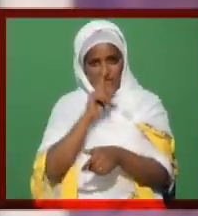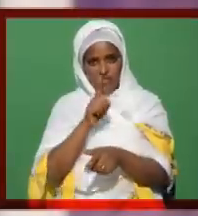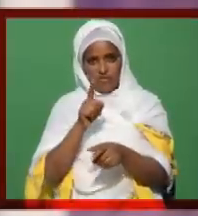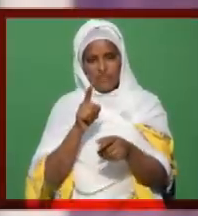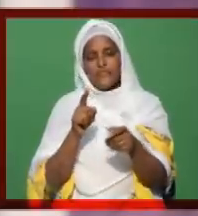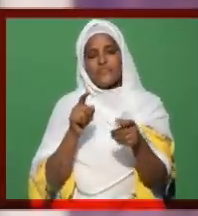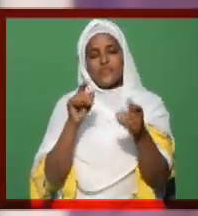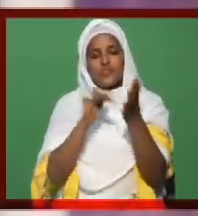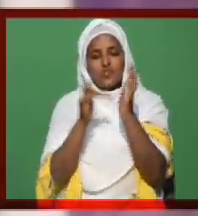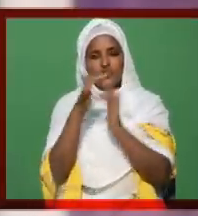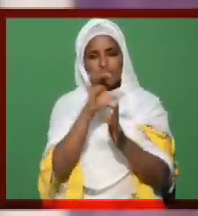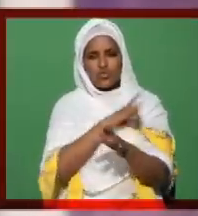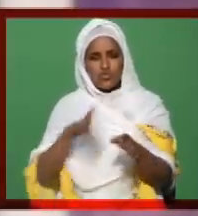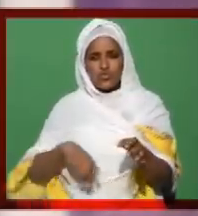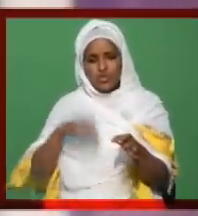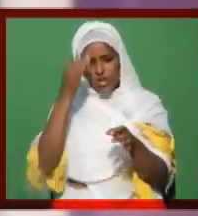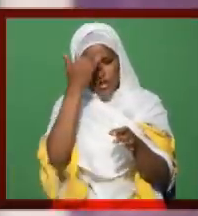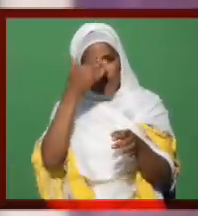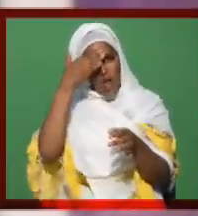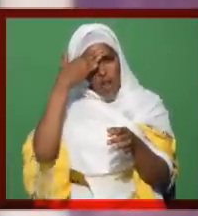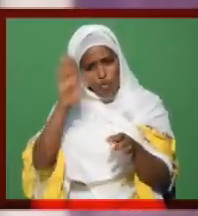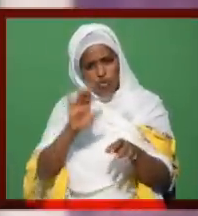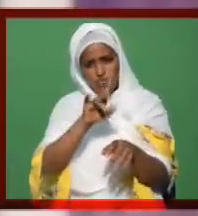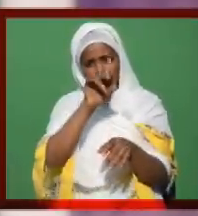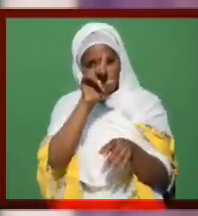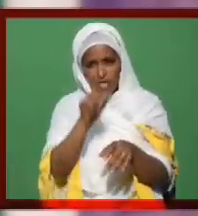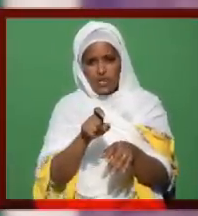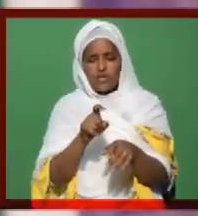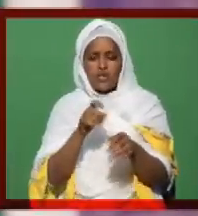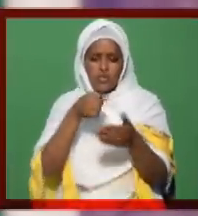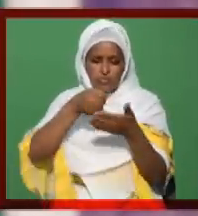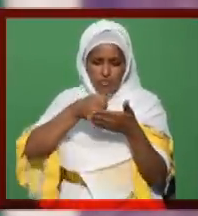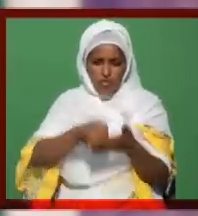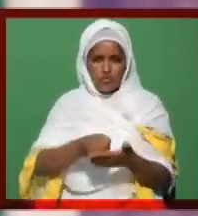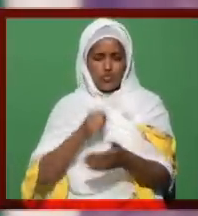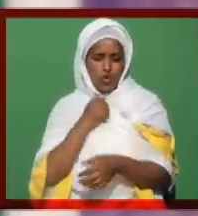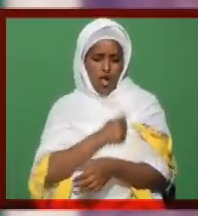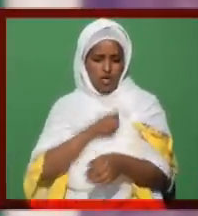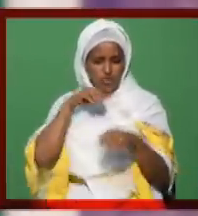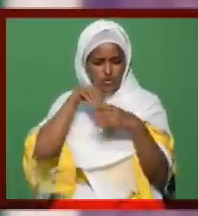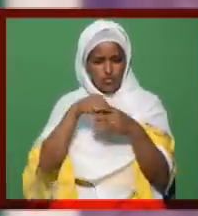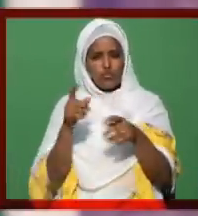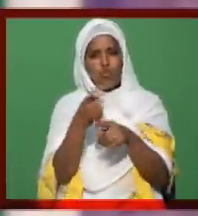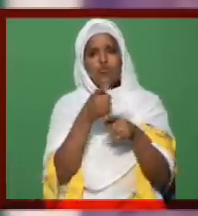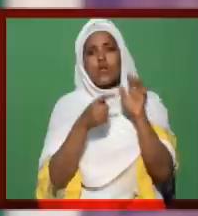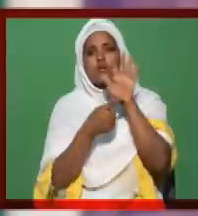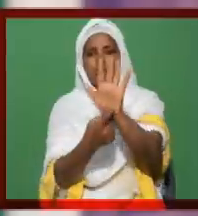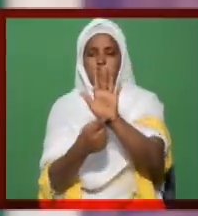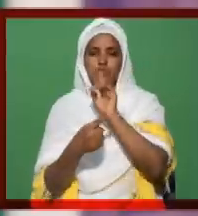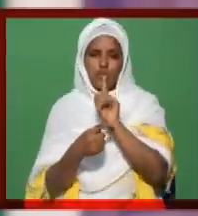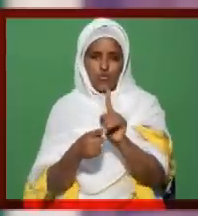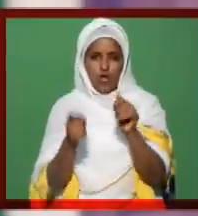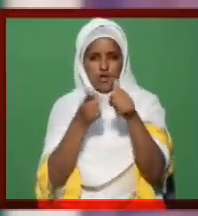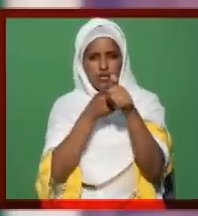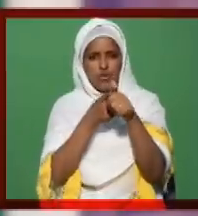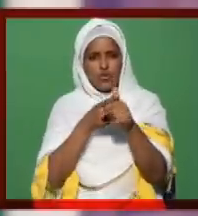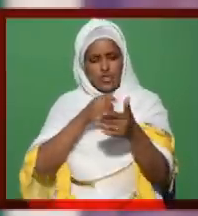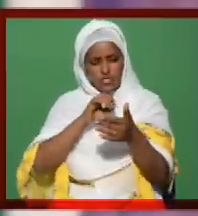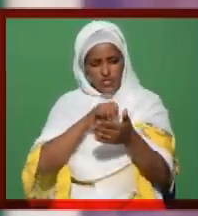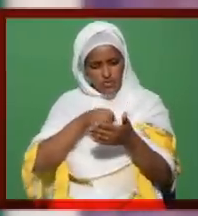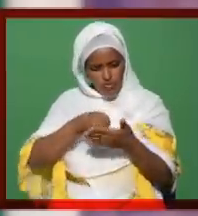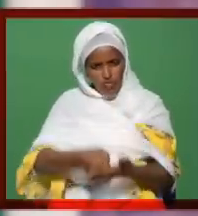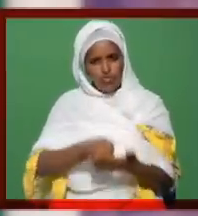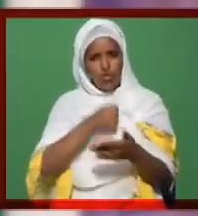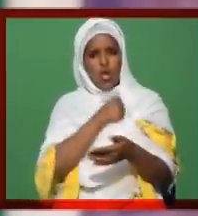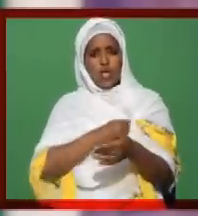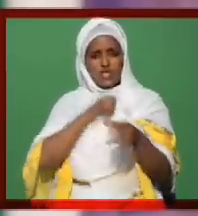ጌታችን ኢየሱስ ክርስቶስ ለምን አላወቀችውም በጽኑ ሐዘን ውስጥ መሆኗንም ያሳየው አንደኛው ጽኑ ሐዘን ላይ ስለነበረች